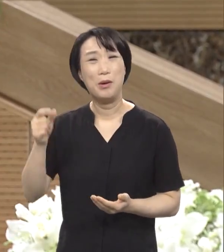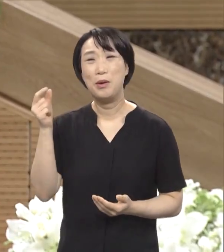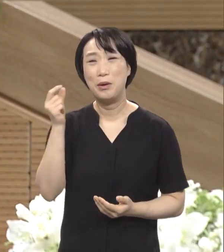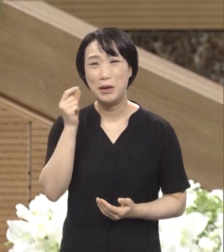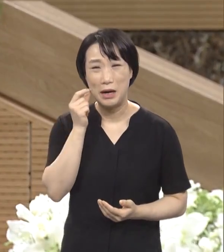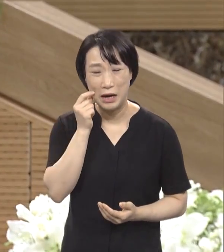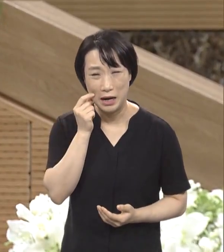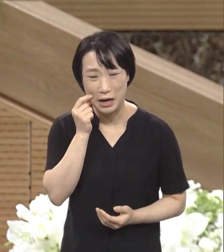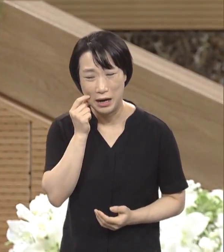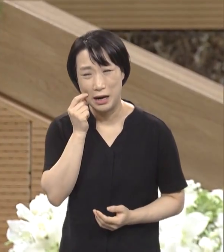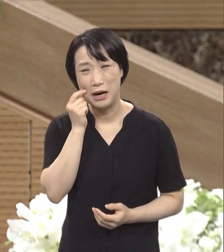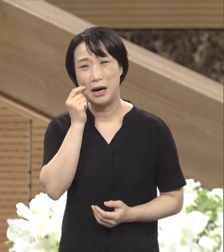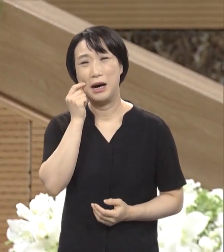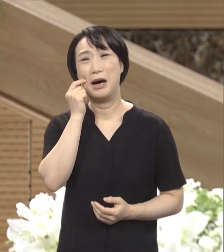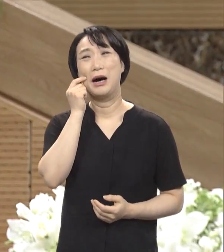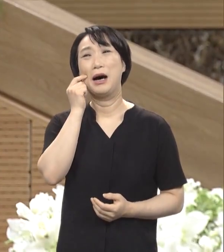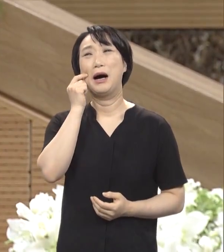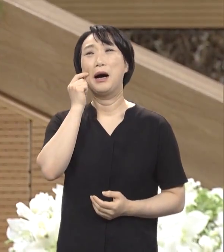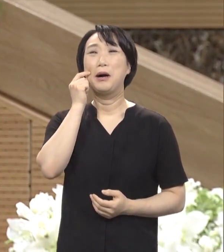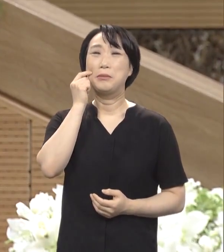못